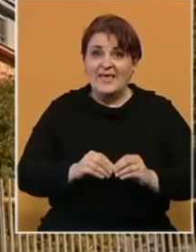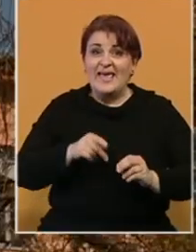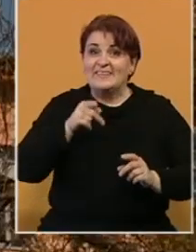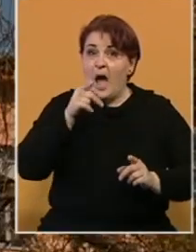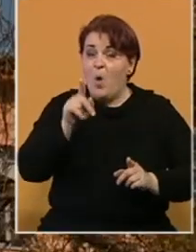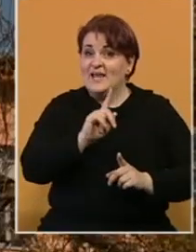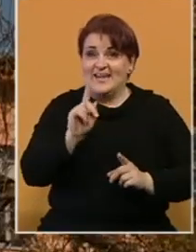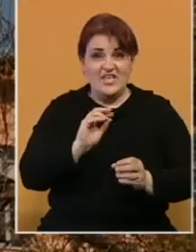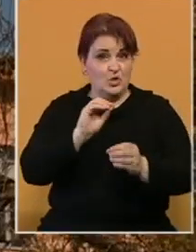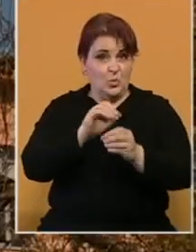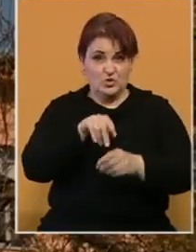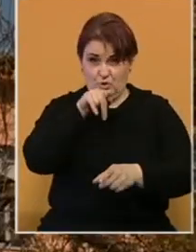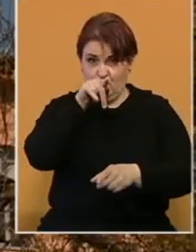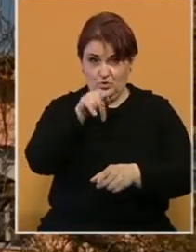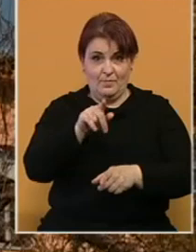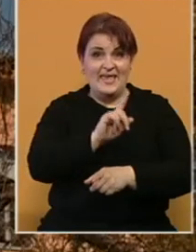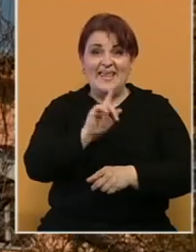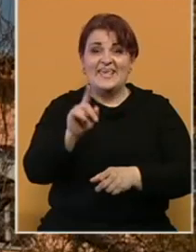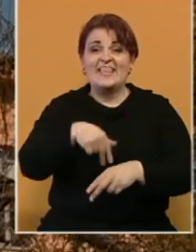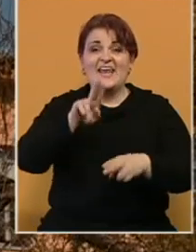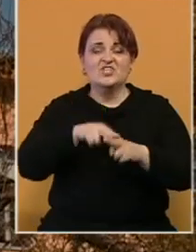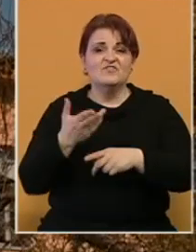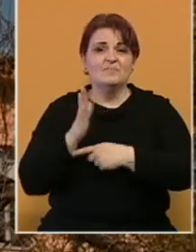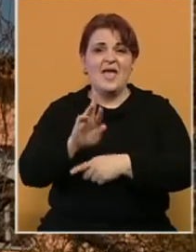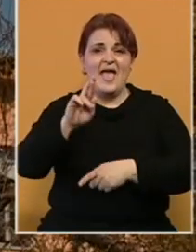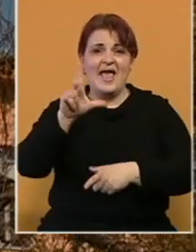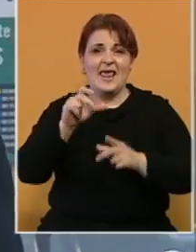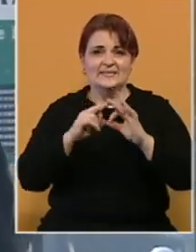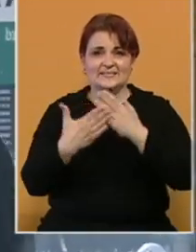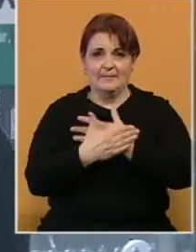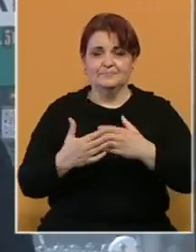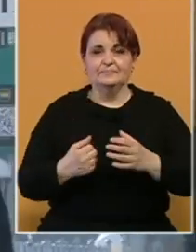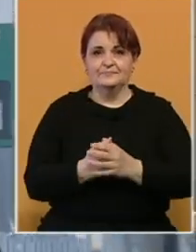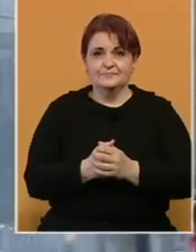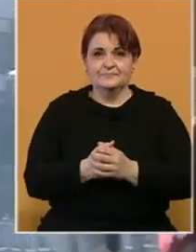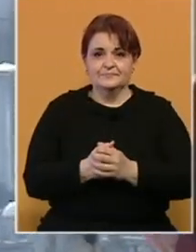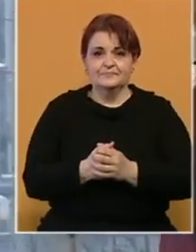da on neće učestvovati u tome i da neće više zastupati Eleza.